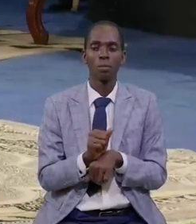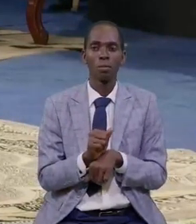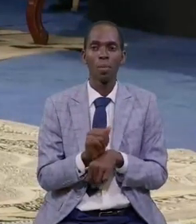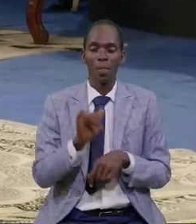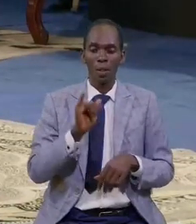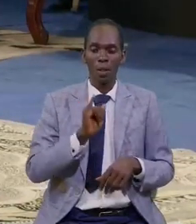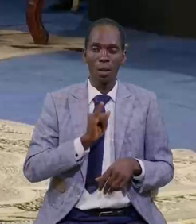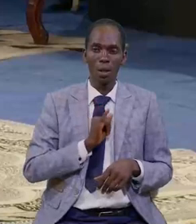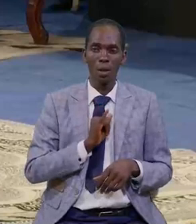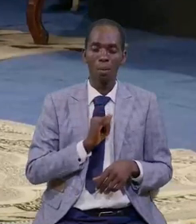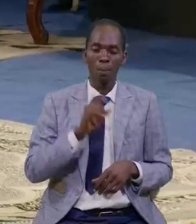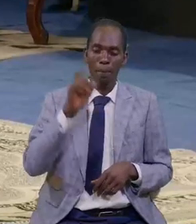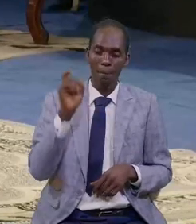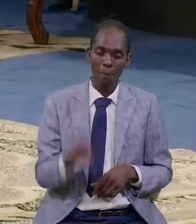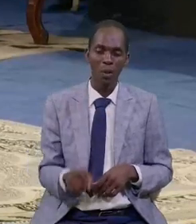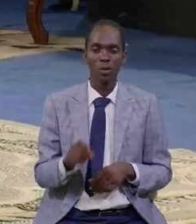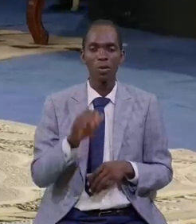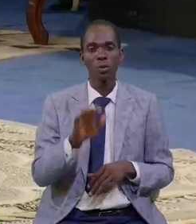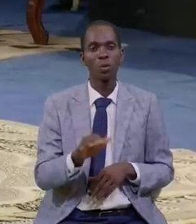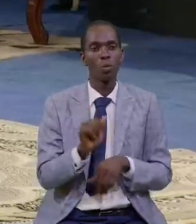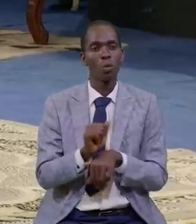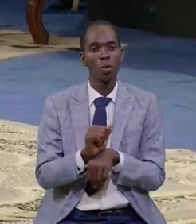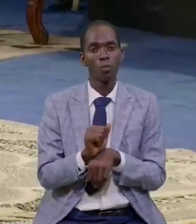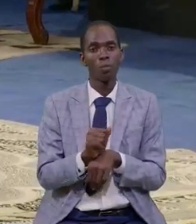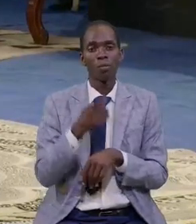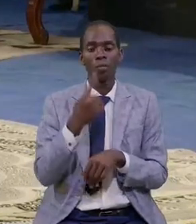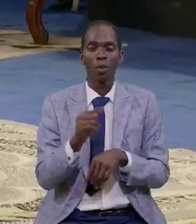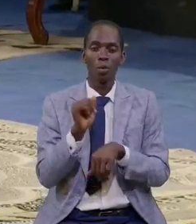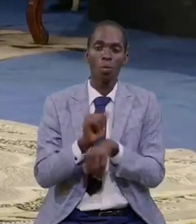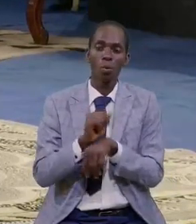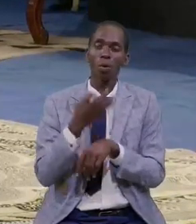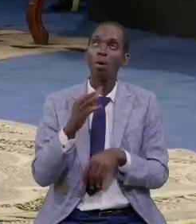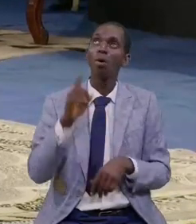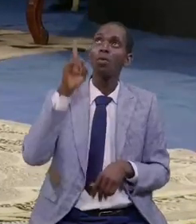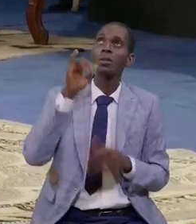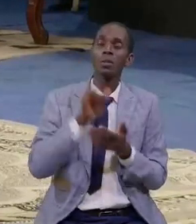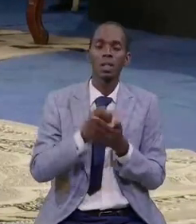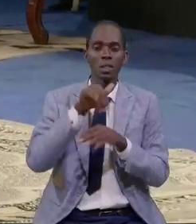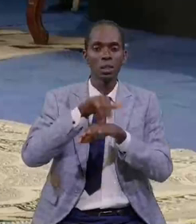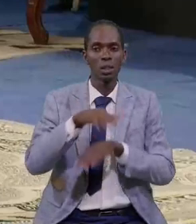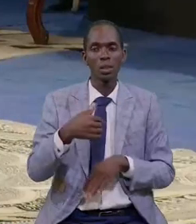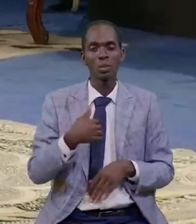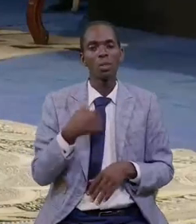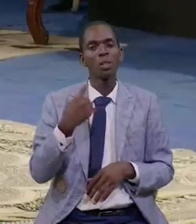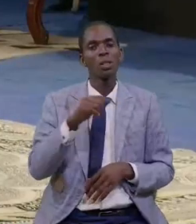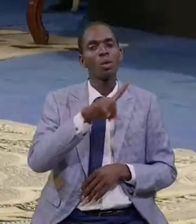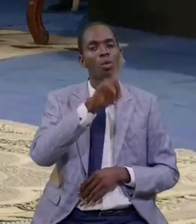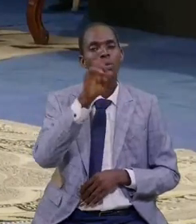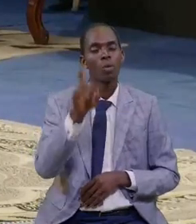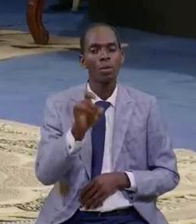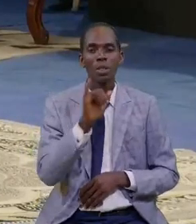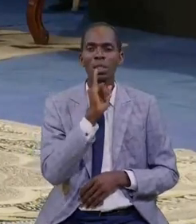faut que je fasse les œuvres de celui qui m'a envoyé la question